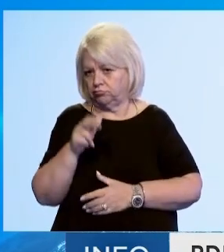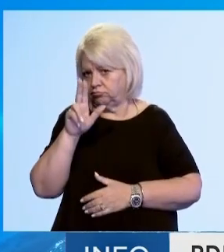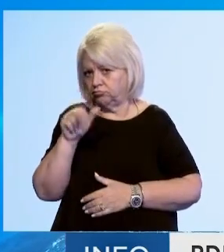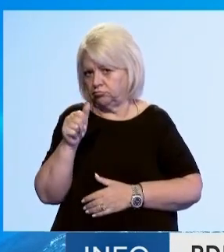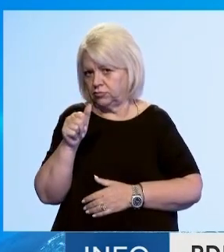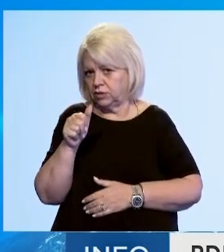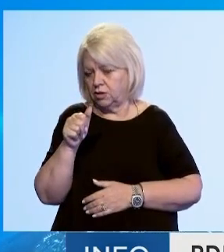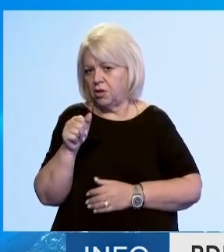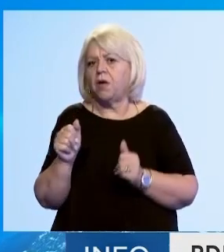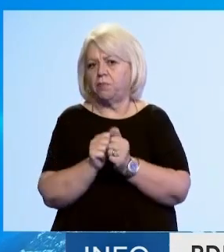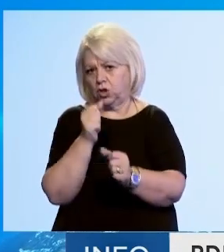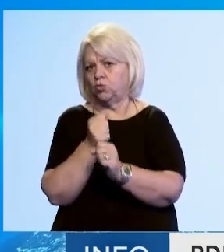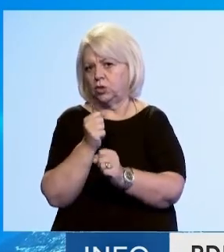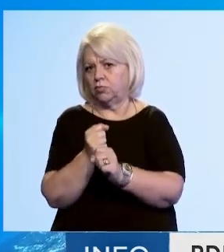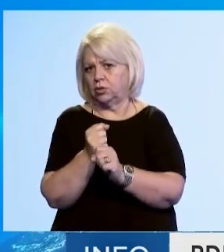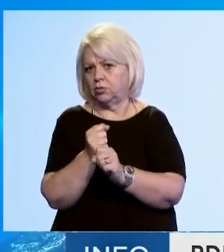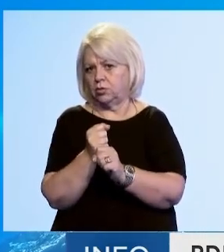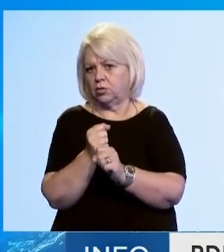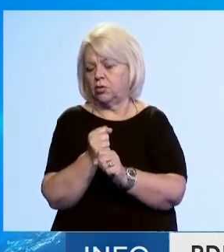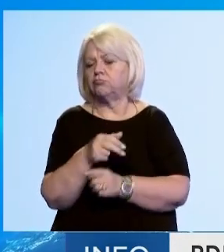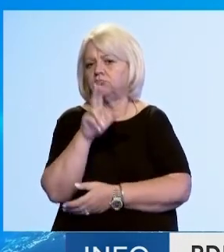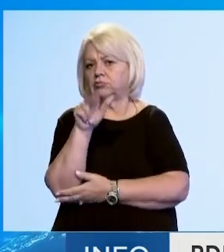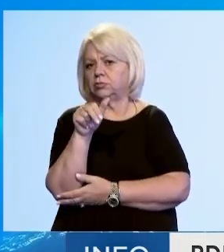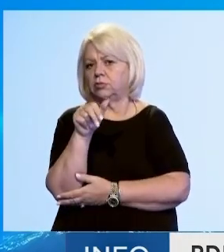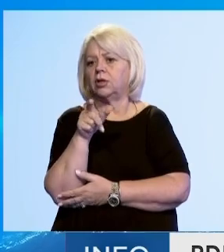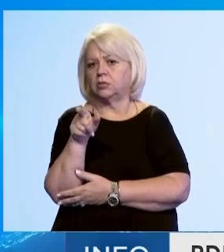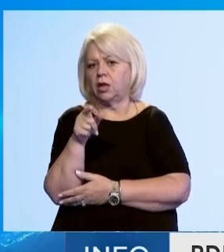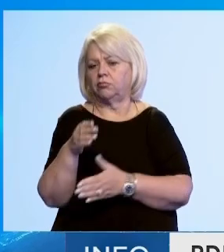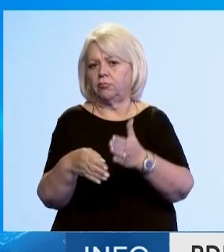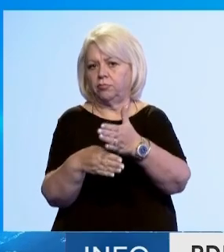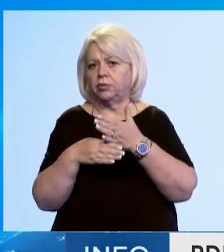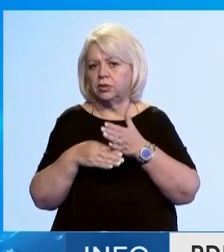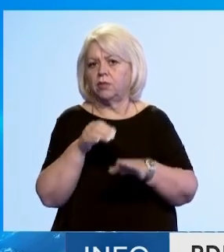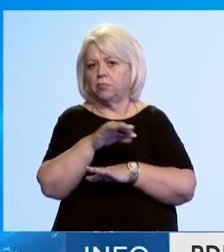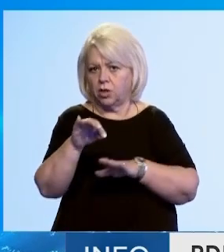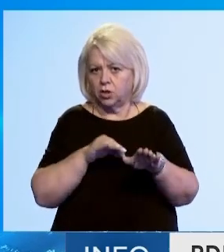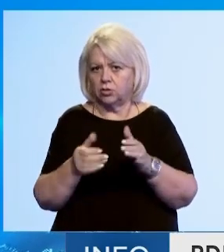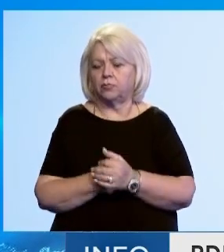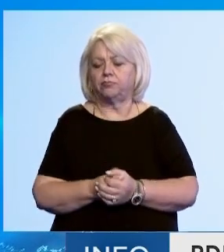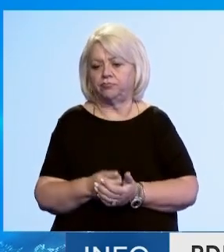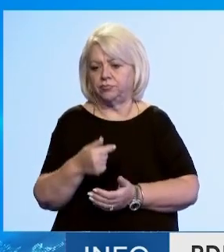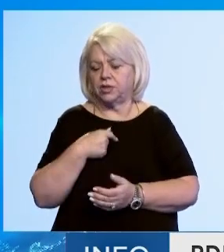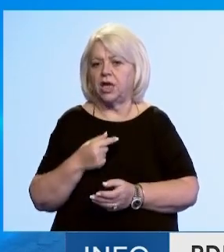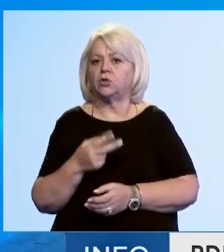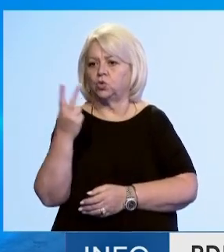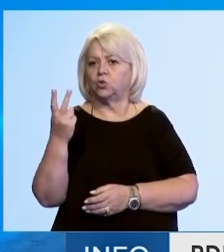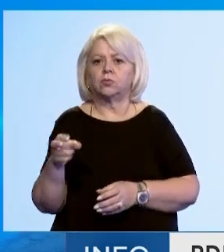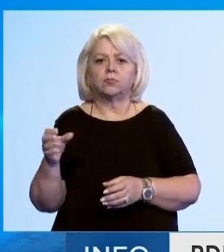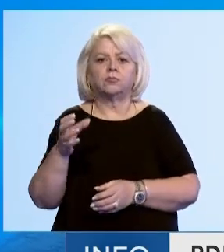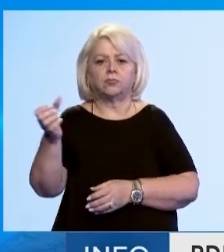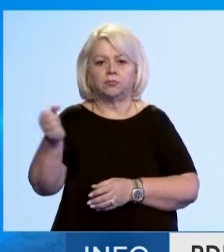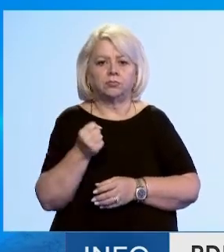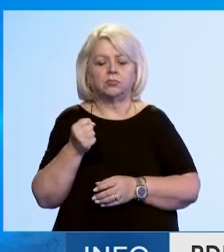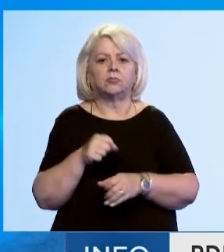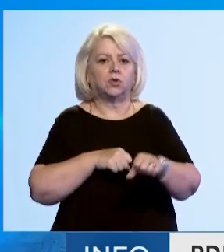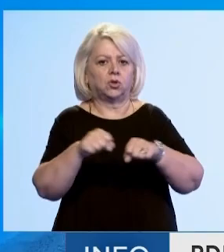në kodet e bashkëpunimit, kemi pasur që ata të mbështesin në projekte tona dhe ne të inkuadrojmë dy prej tyre në si